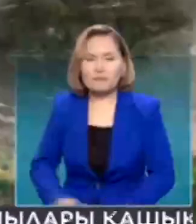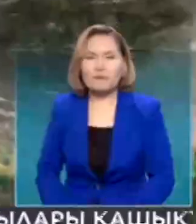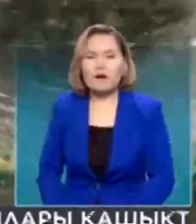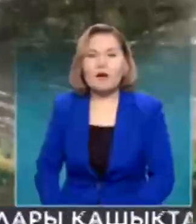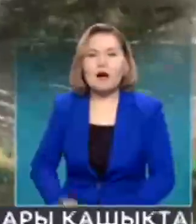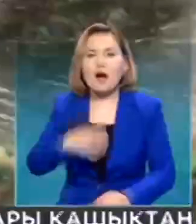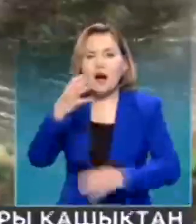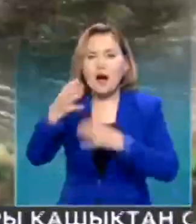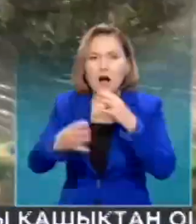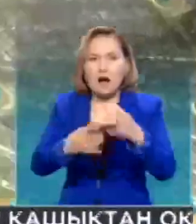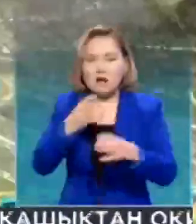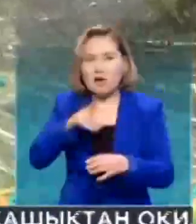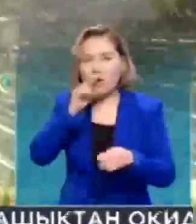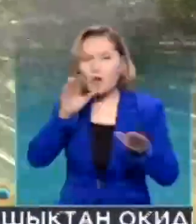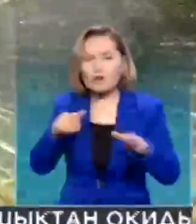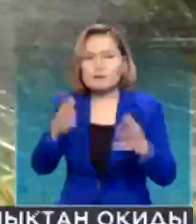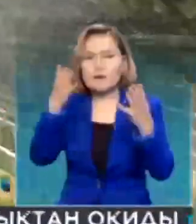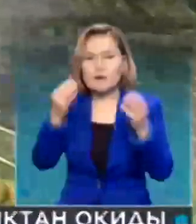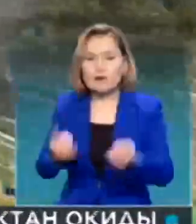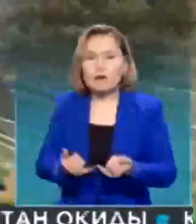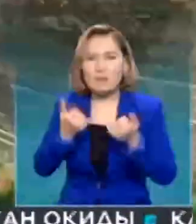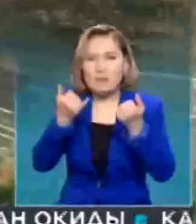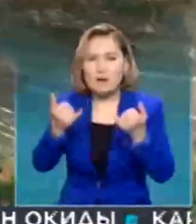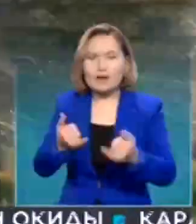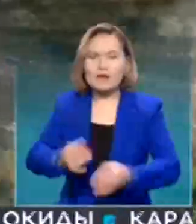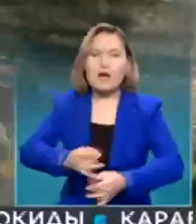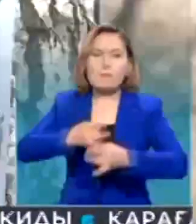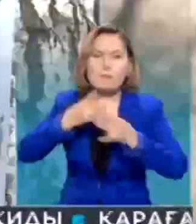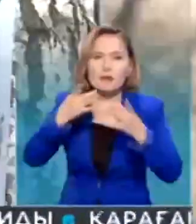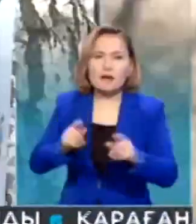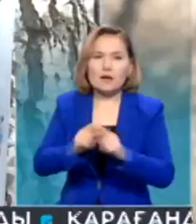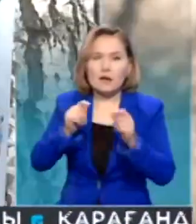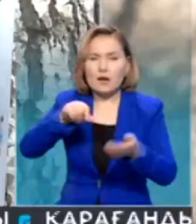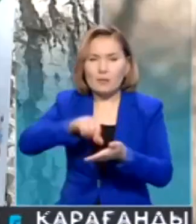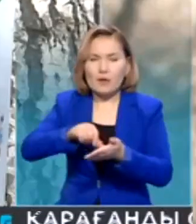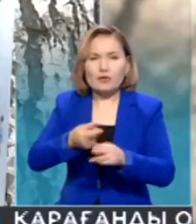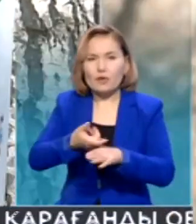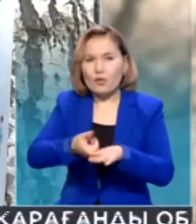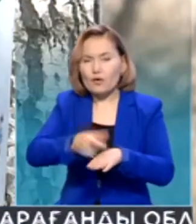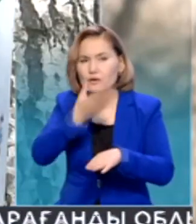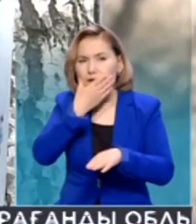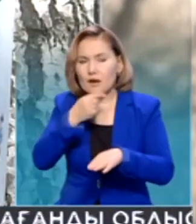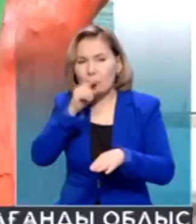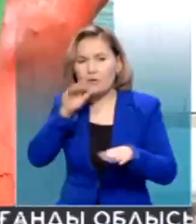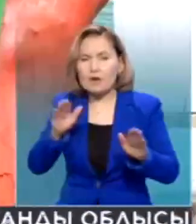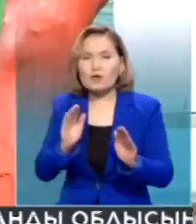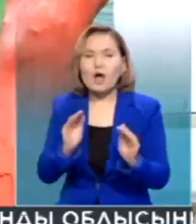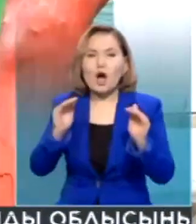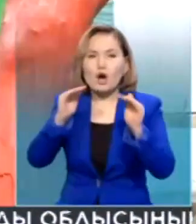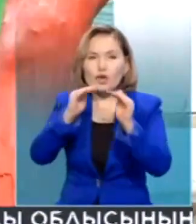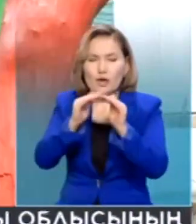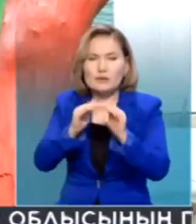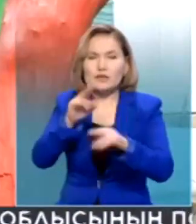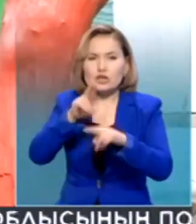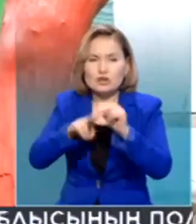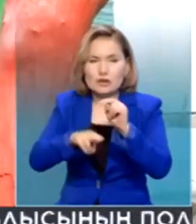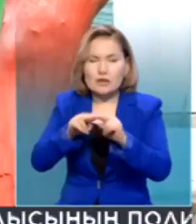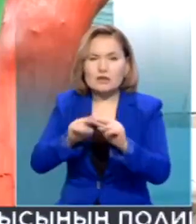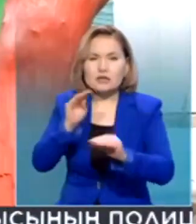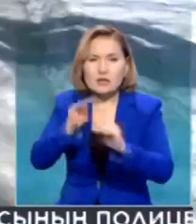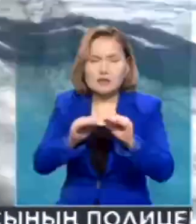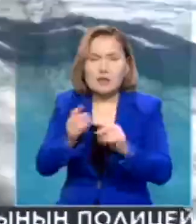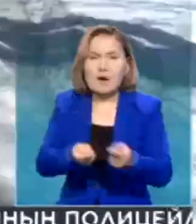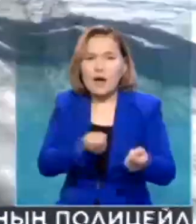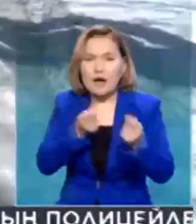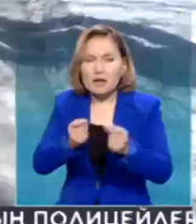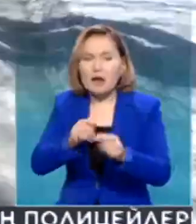Халықаралық құстар күніне орай хайуанаттар бағында кәдімгі мерекелік шара өтеді. Және ең әдемі құстың ұясын жасап әкелген жас бүлдіршіндерге сый-сияпат